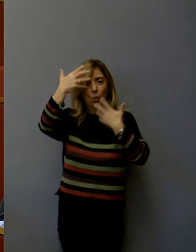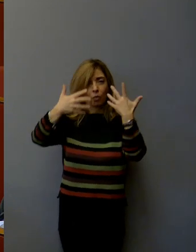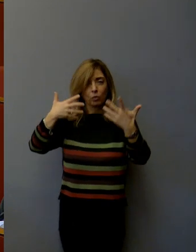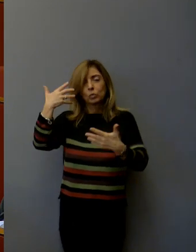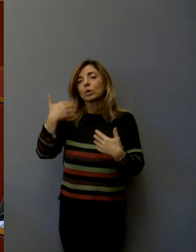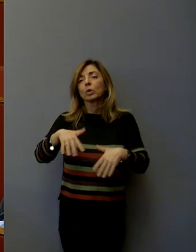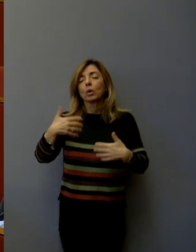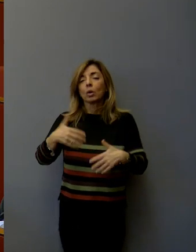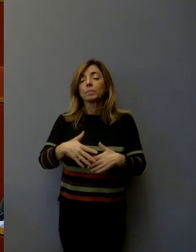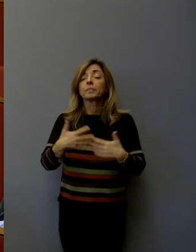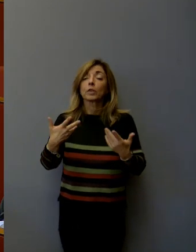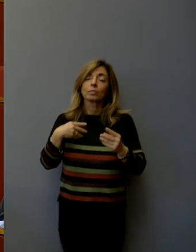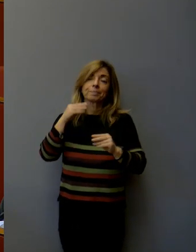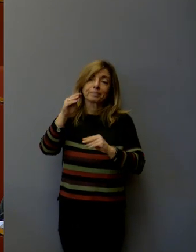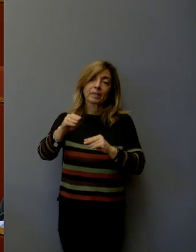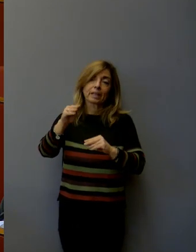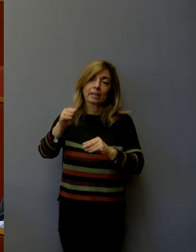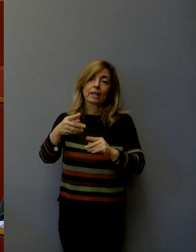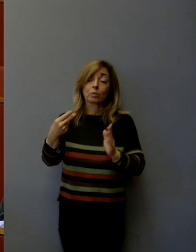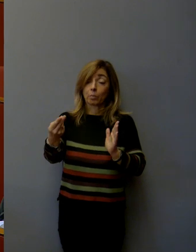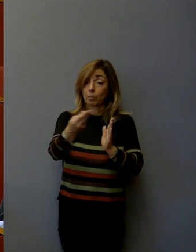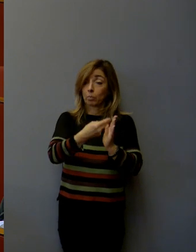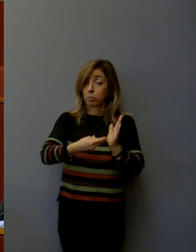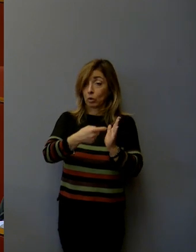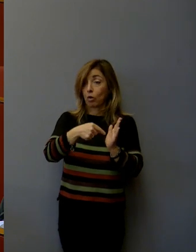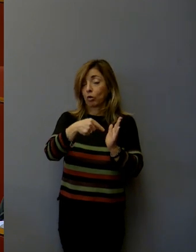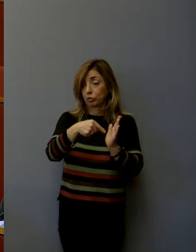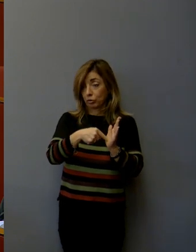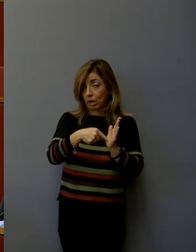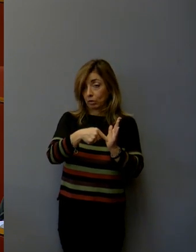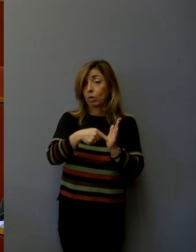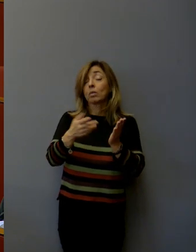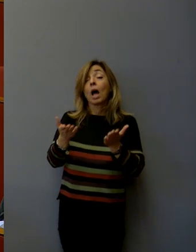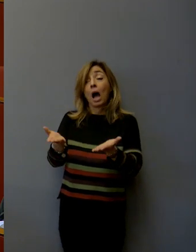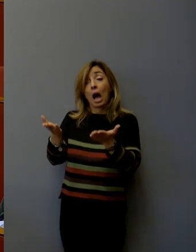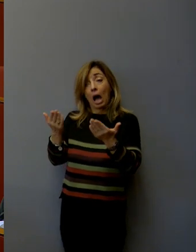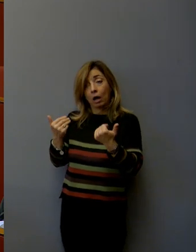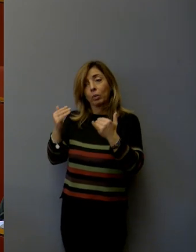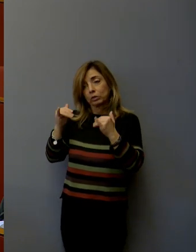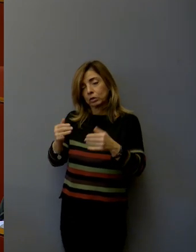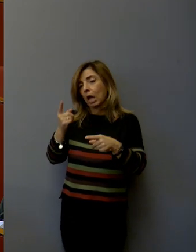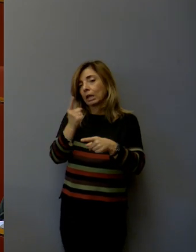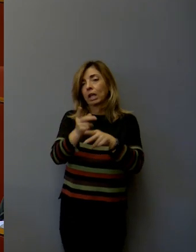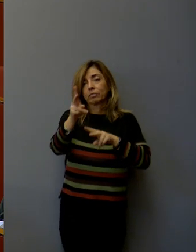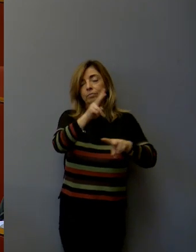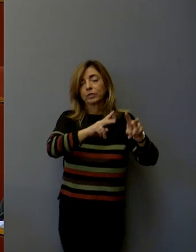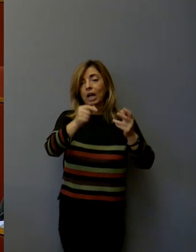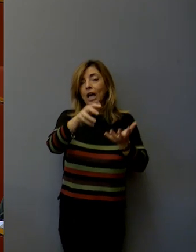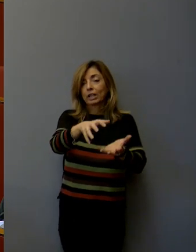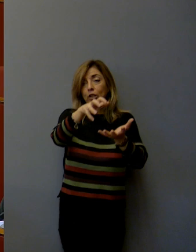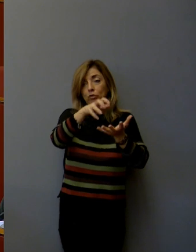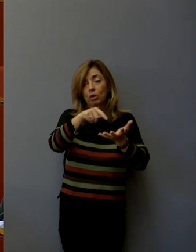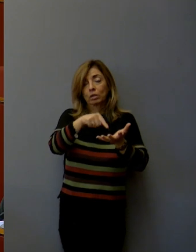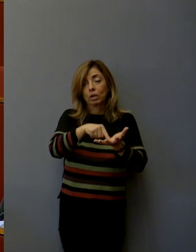è di essere coerenti con un progetto se l'acquisto ci deve essere ci devono essere le risorse perché poi questo